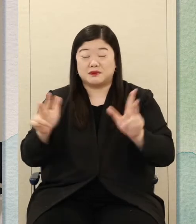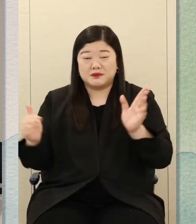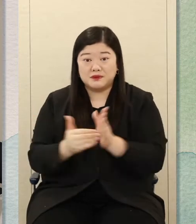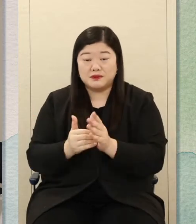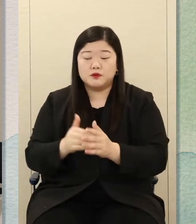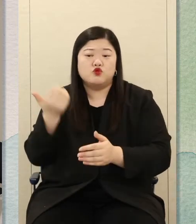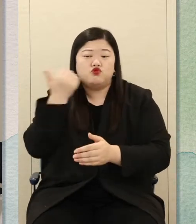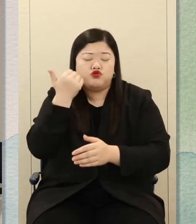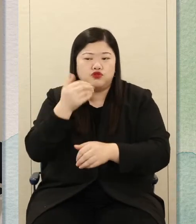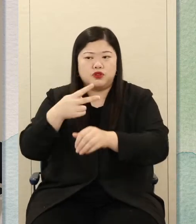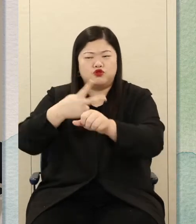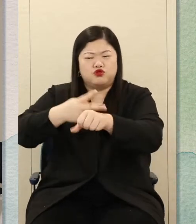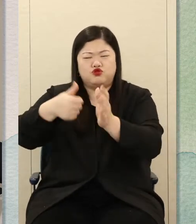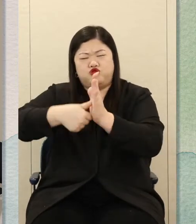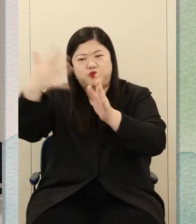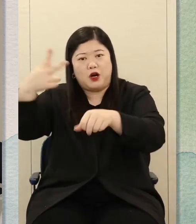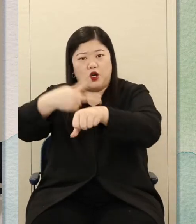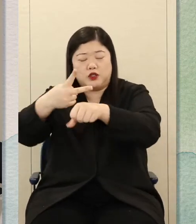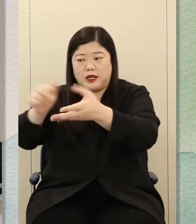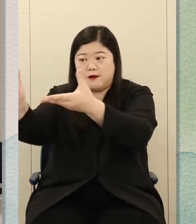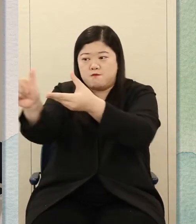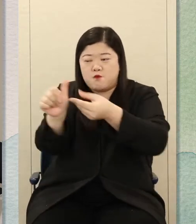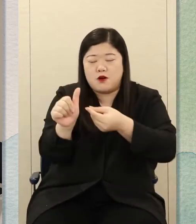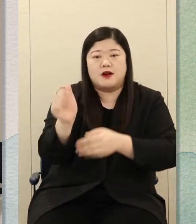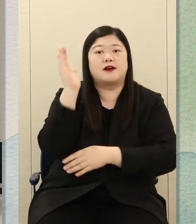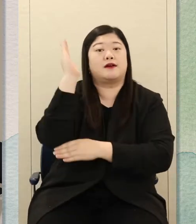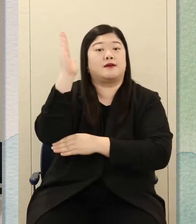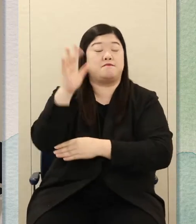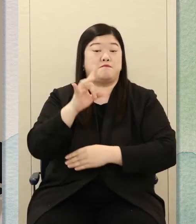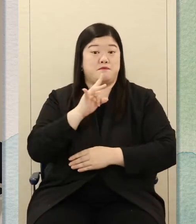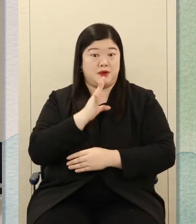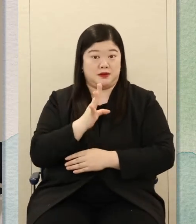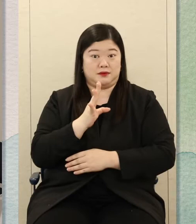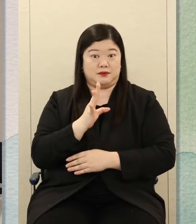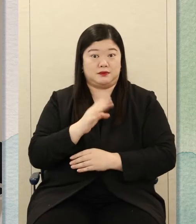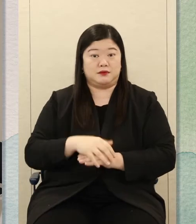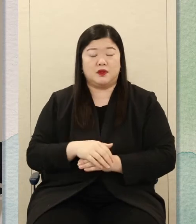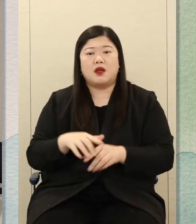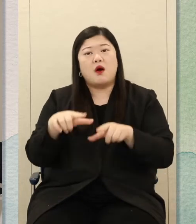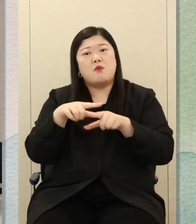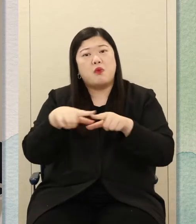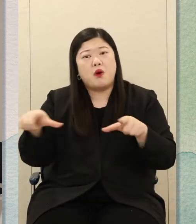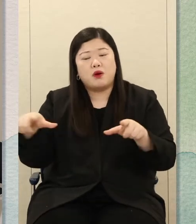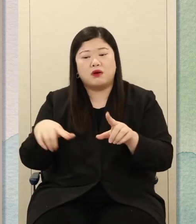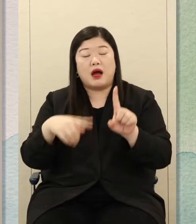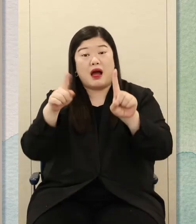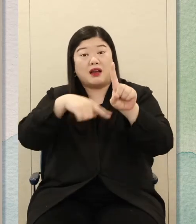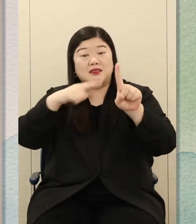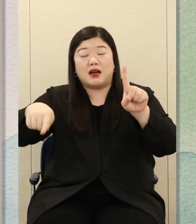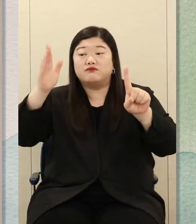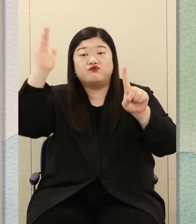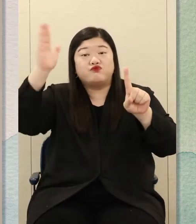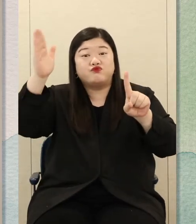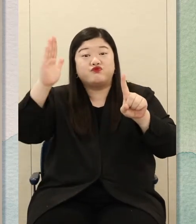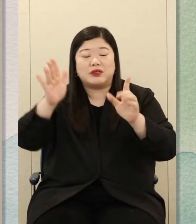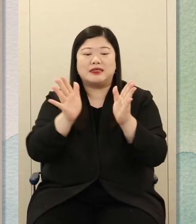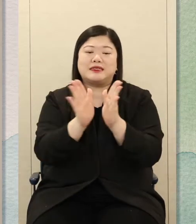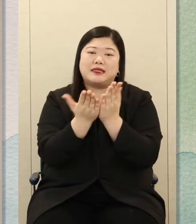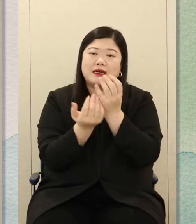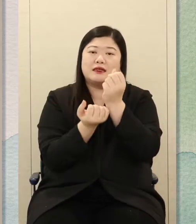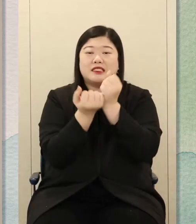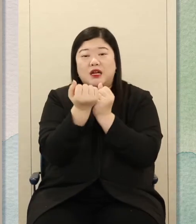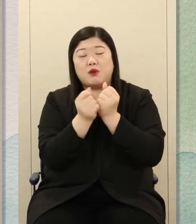듣잖아요. 강연을 듣는데 저기는 어떤 필자도 강연은 20분밖에 못하게 돼 있어요. 그 책에 대해서